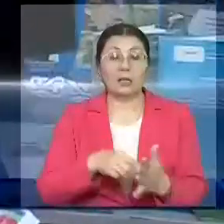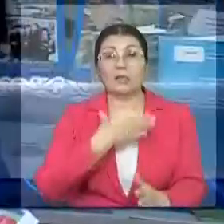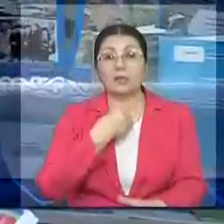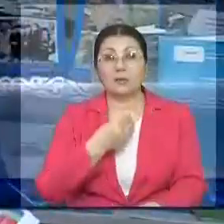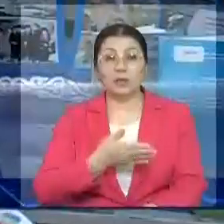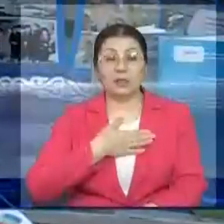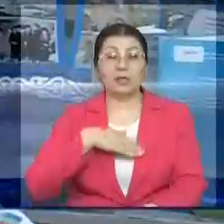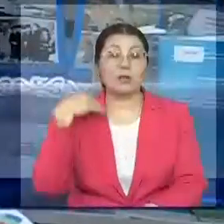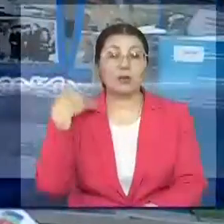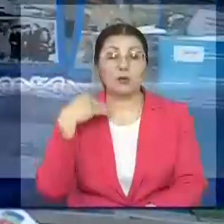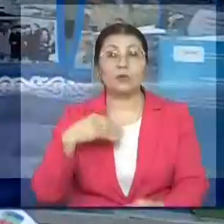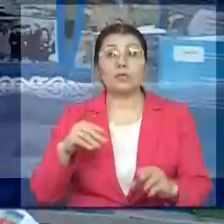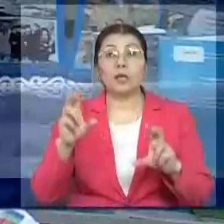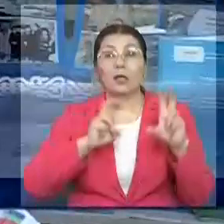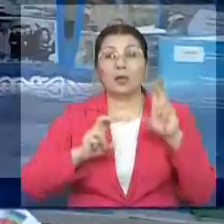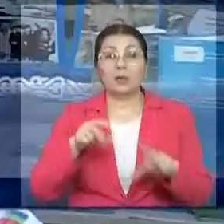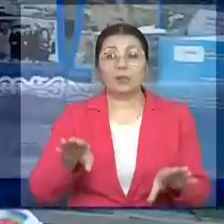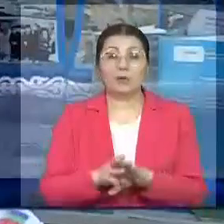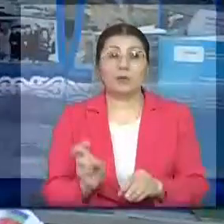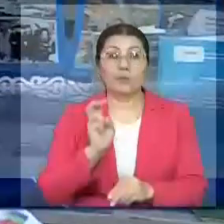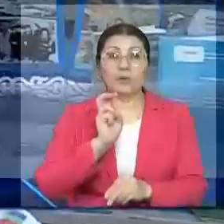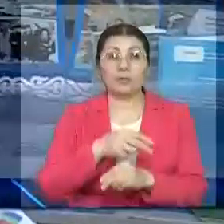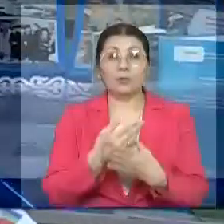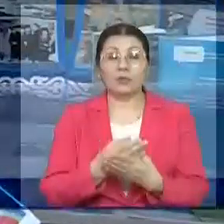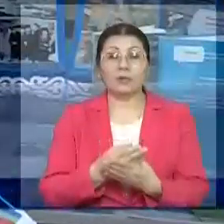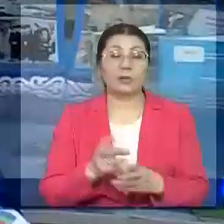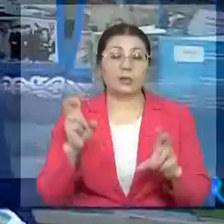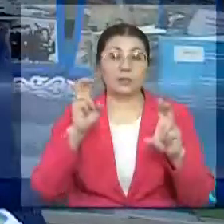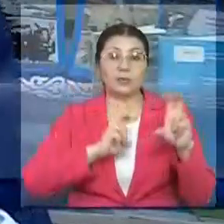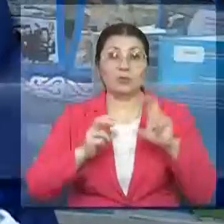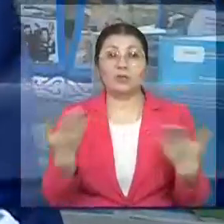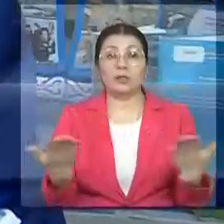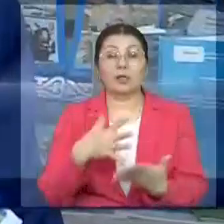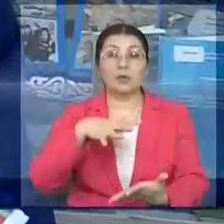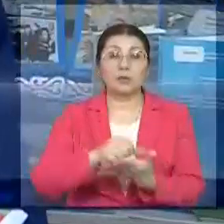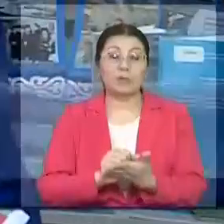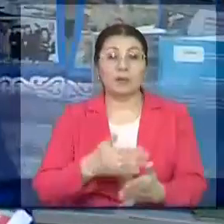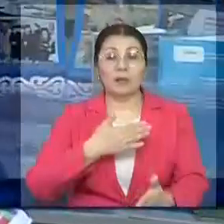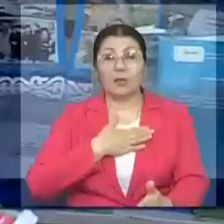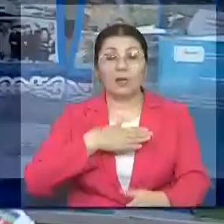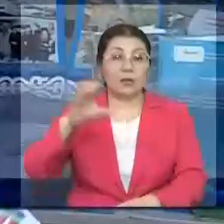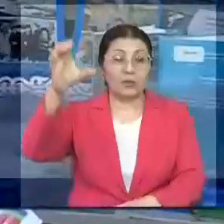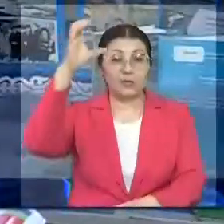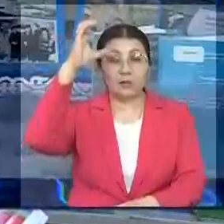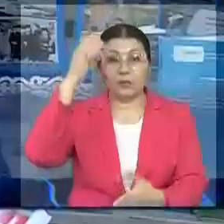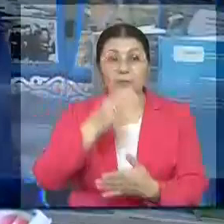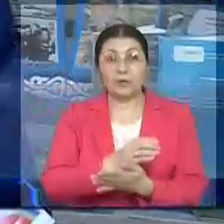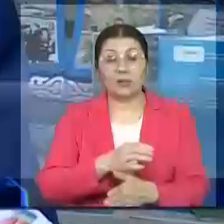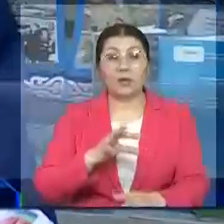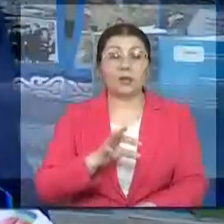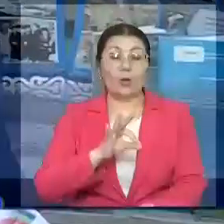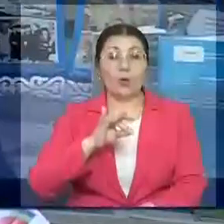наши студенты. Кроме того, приехали студенты, которые занимаются активной наукой из